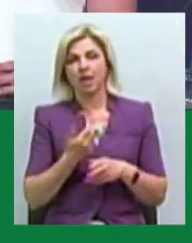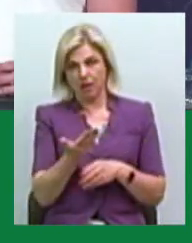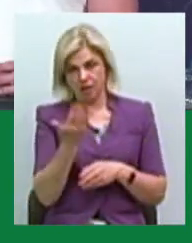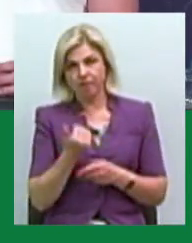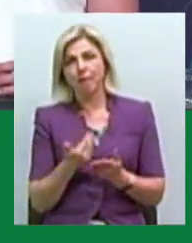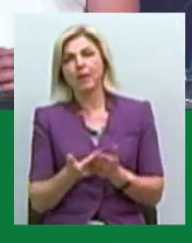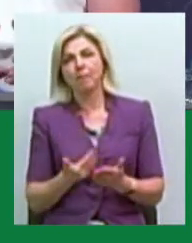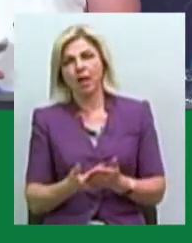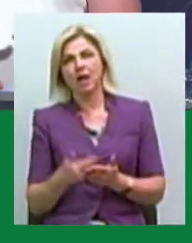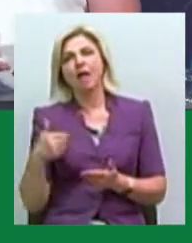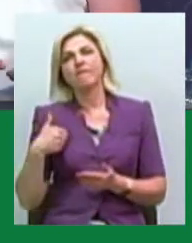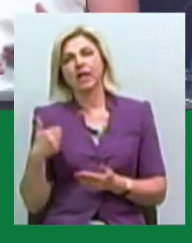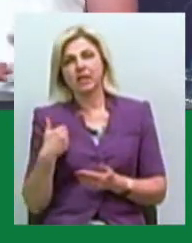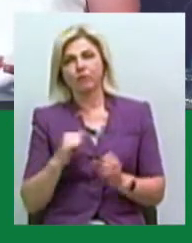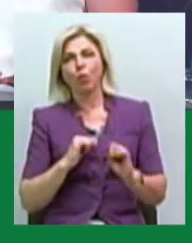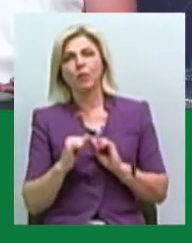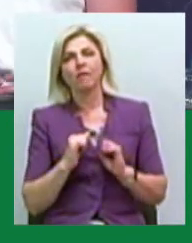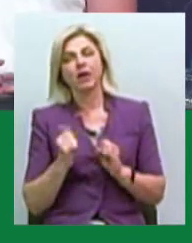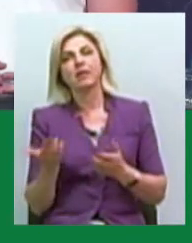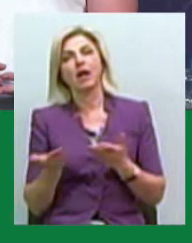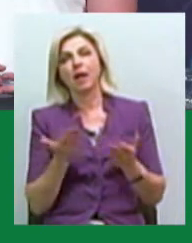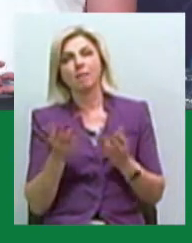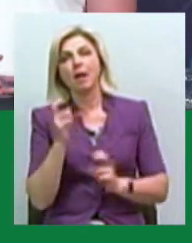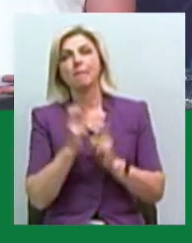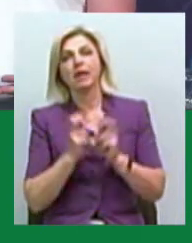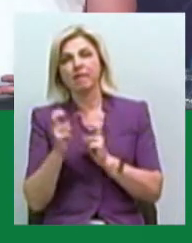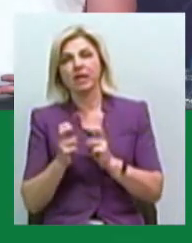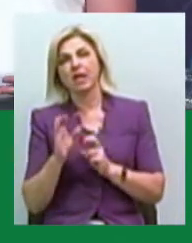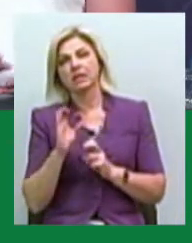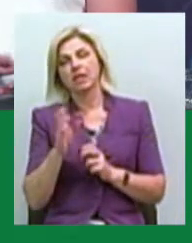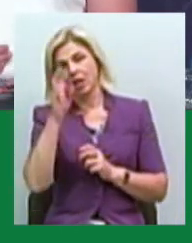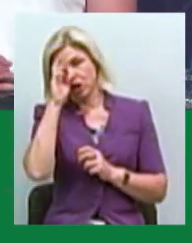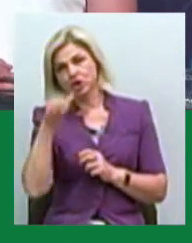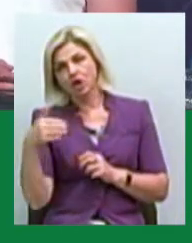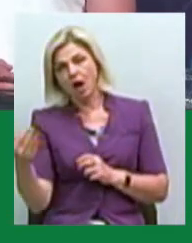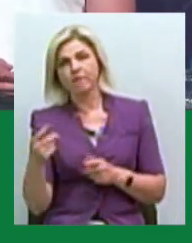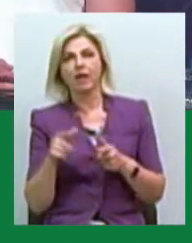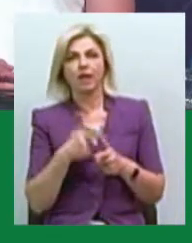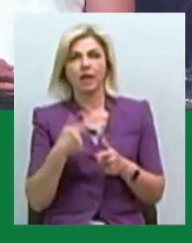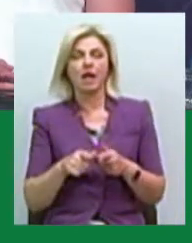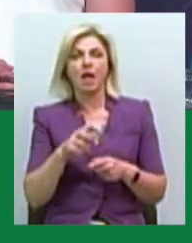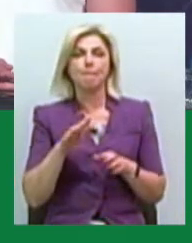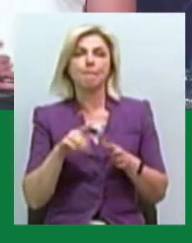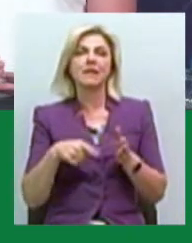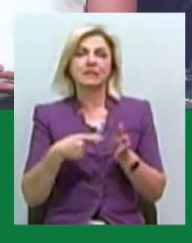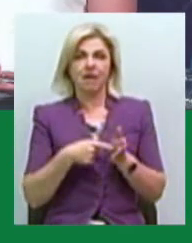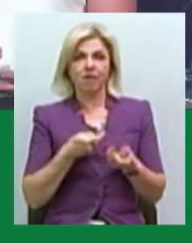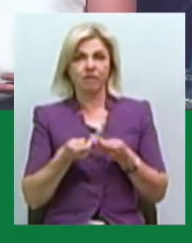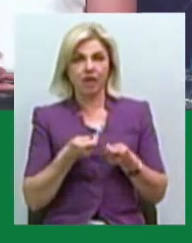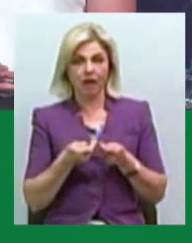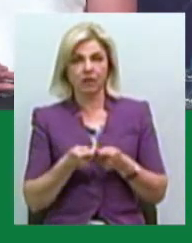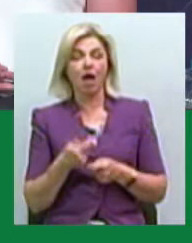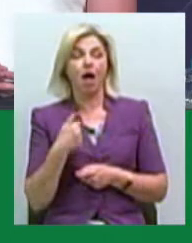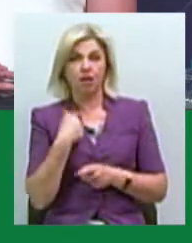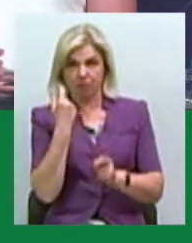управління, наприклад, якимось підприємством з боку там держави або там з боку місцевої влади. Ну, я йому апелюю,